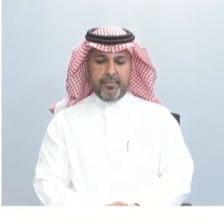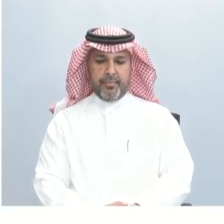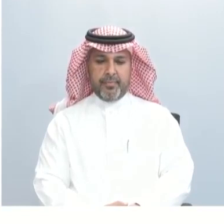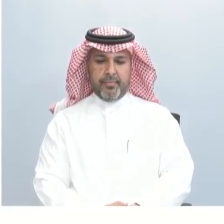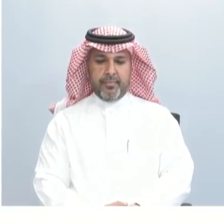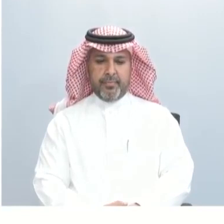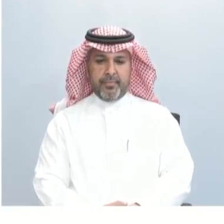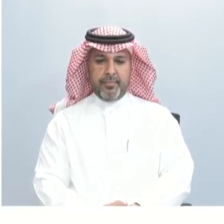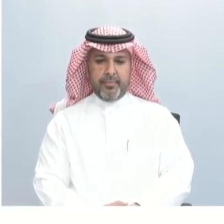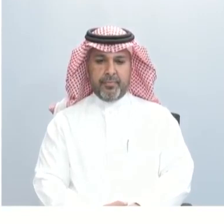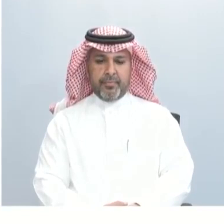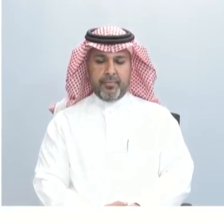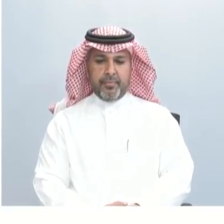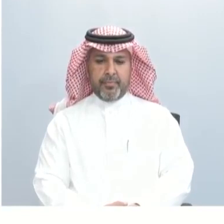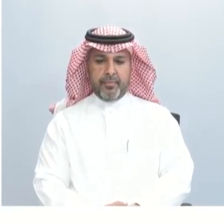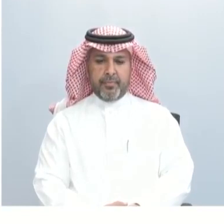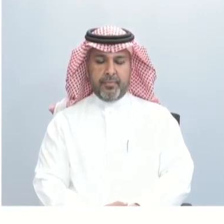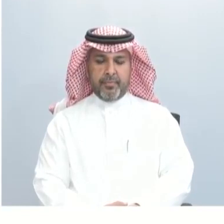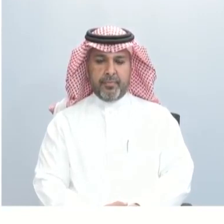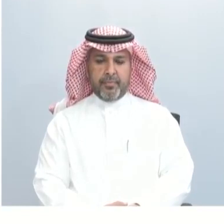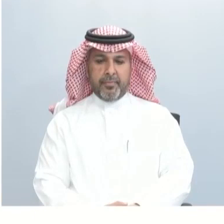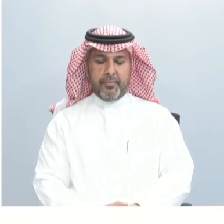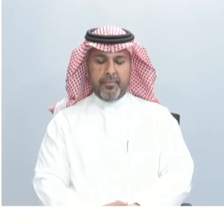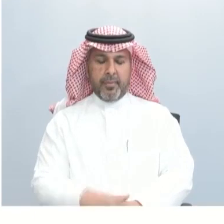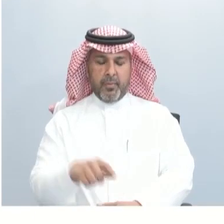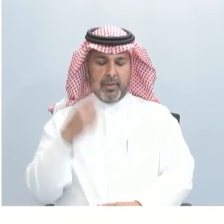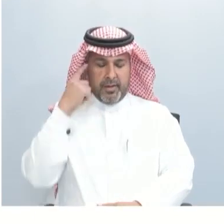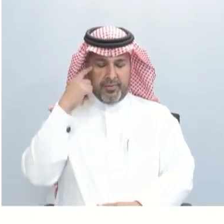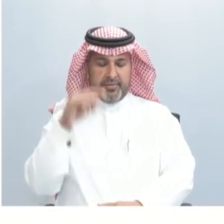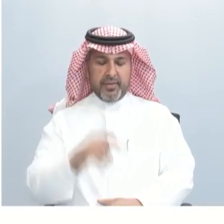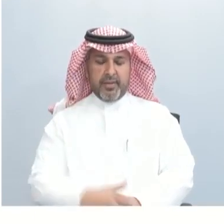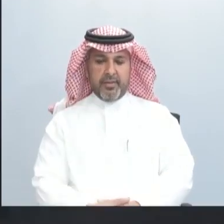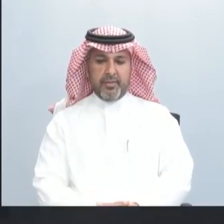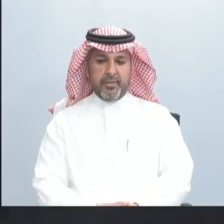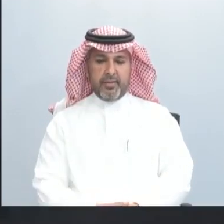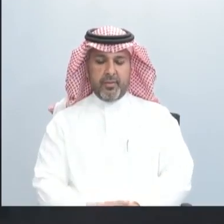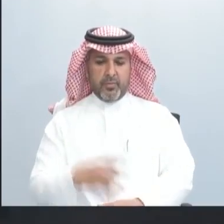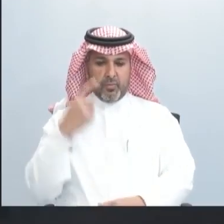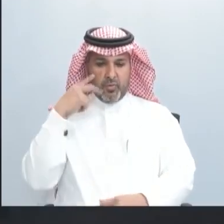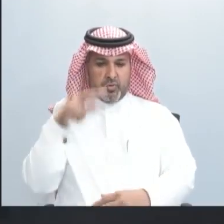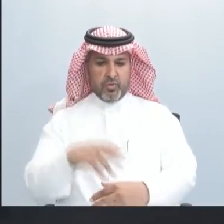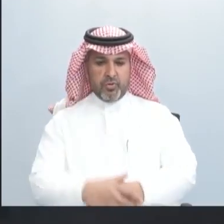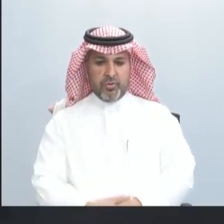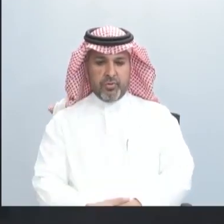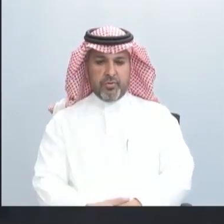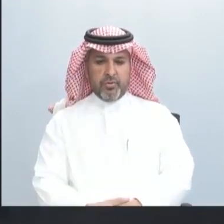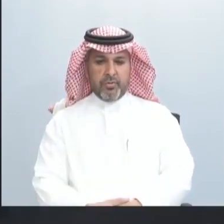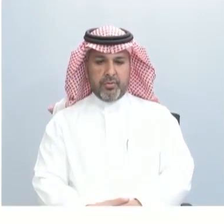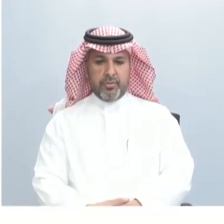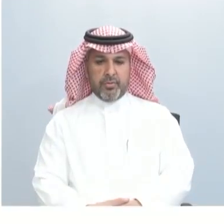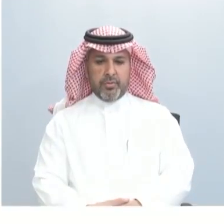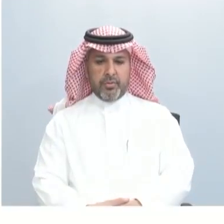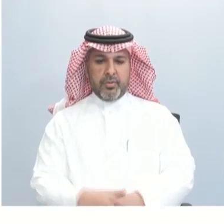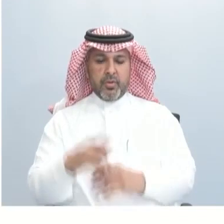خمسه جوائز هذه تكون عدد الطرائق الممكنه لاحظنا هنا العنصر